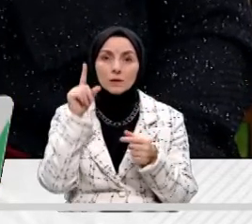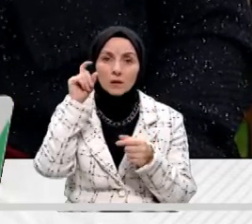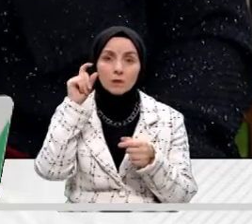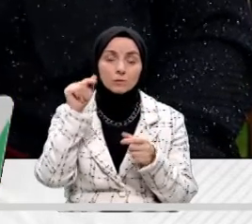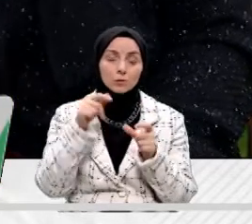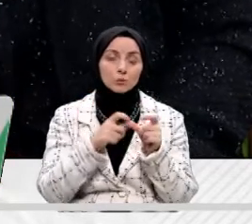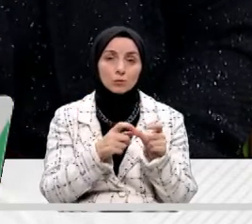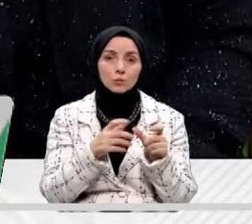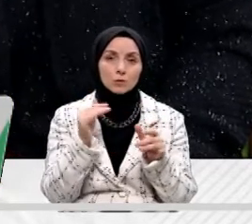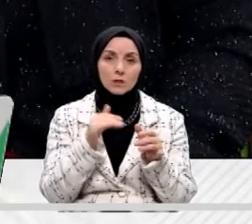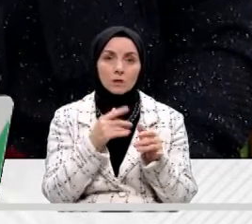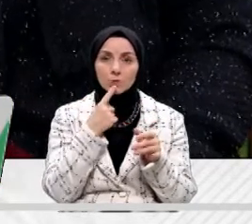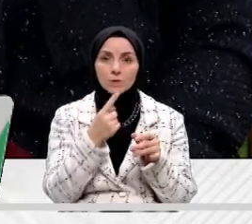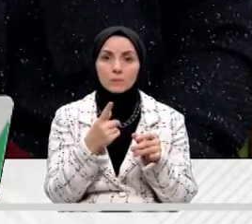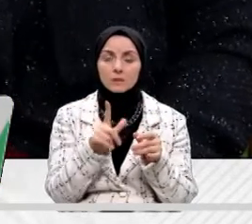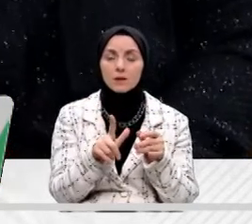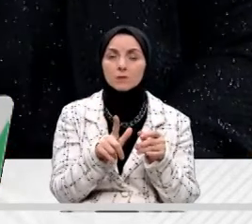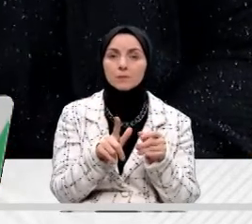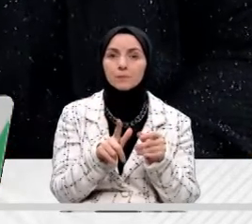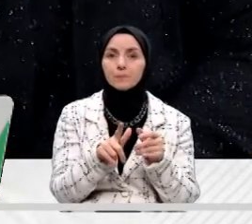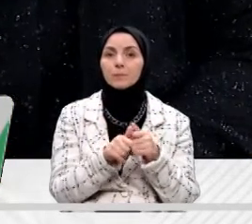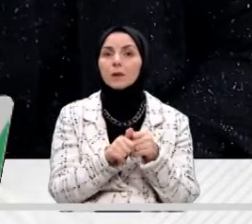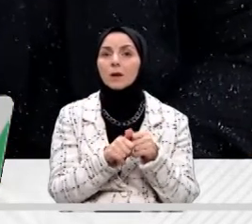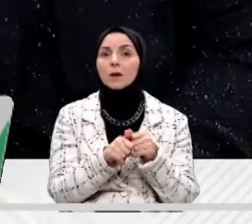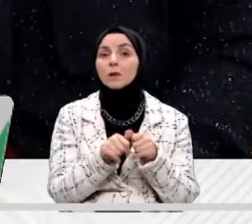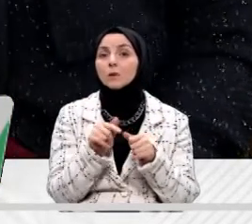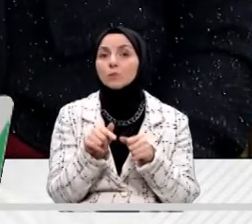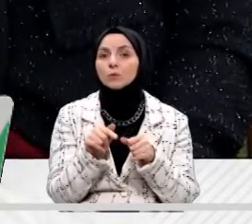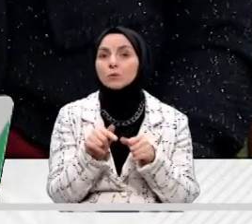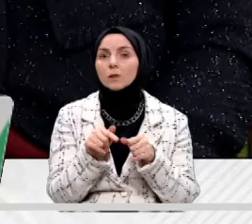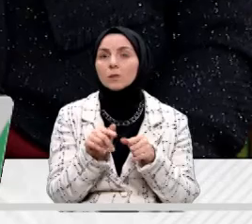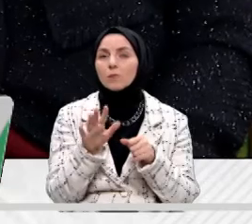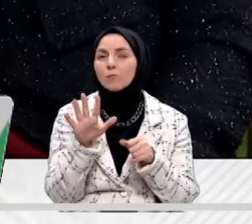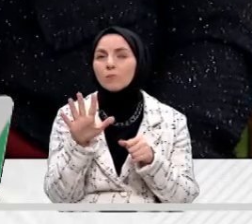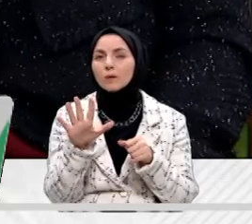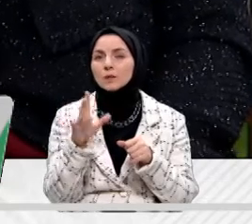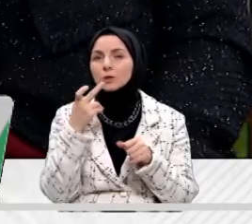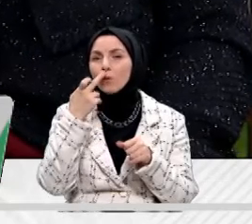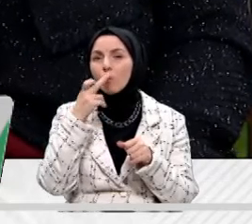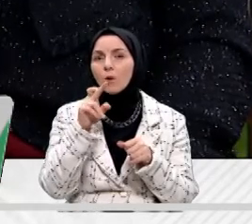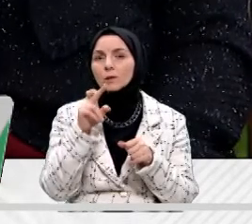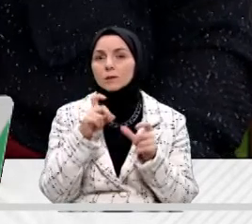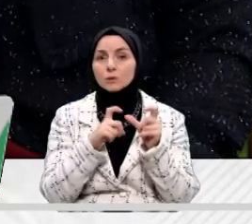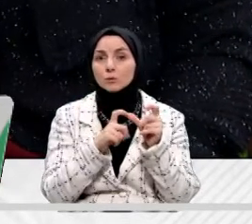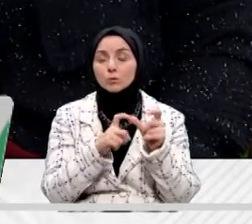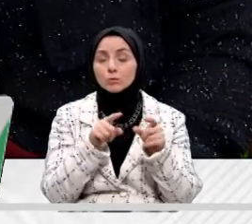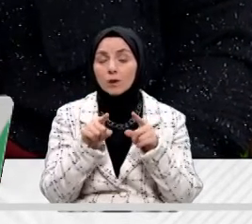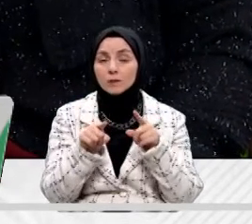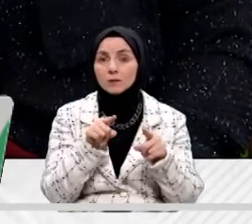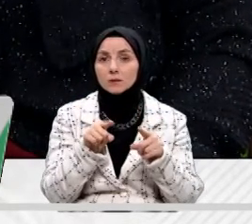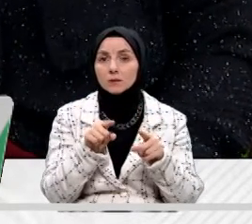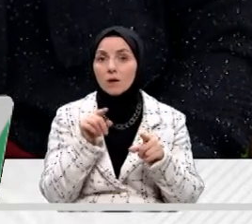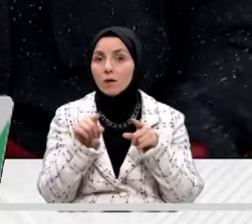geliyor demesi lazım anne baba beraber oturacak o konuda Ee burada o 5 puanlık soru hangisiydi yani Hangisini yapamadın